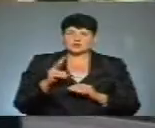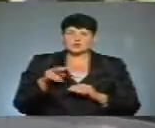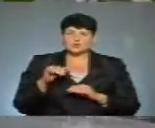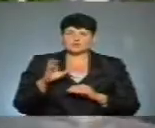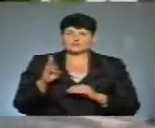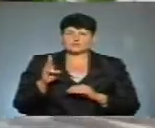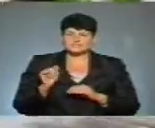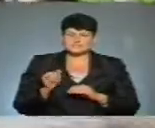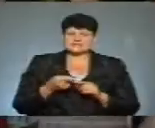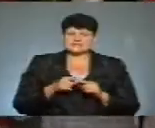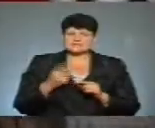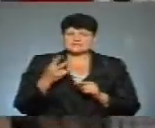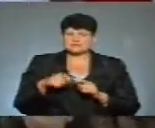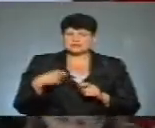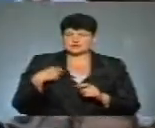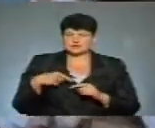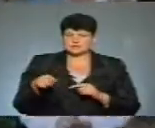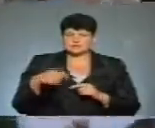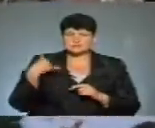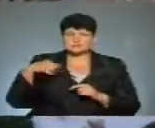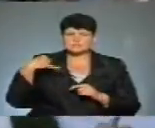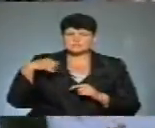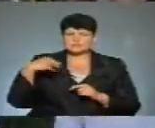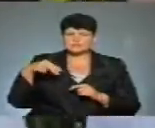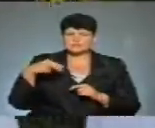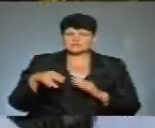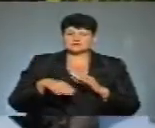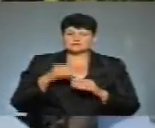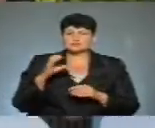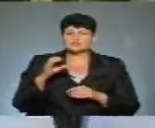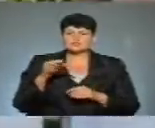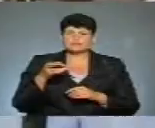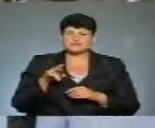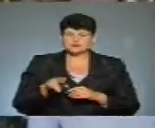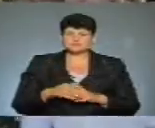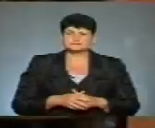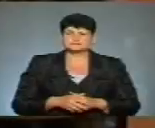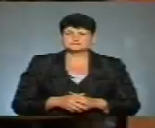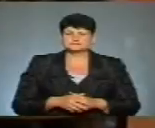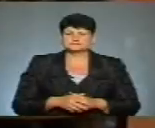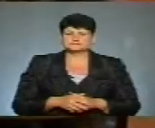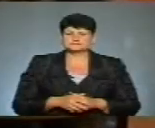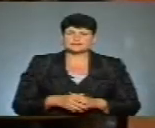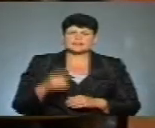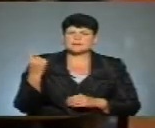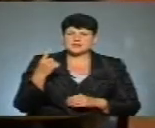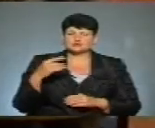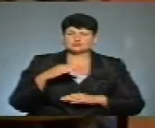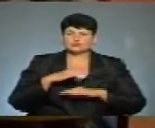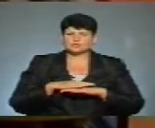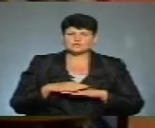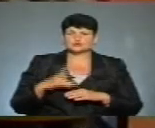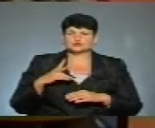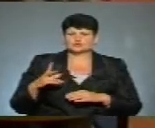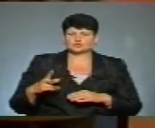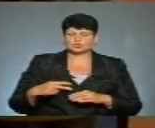за 2 кілометри від її дому. Дзвонити шкільним дзвоником на лінійці обрали Софію Руснак. На першому уроці дочці